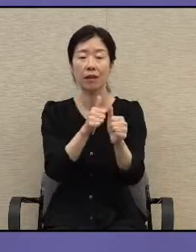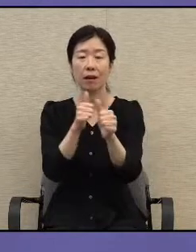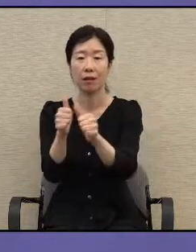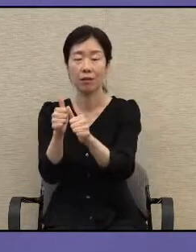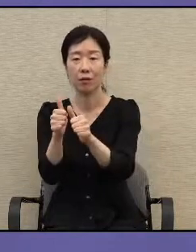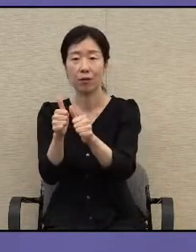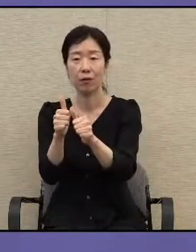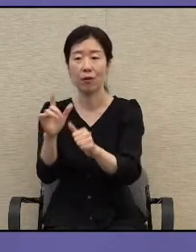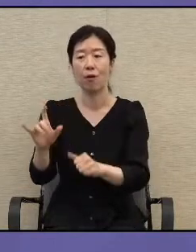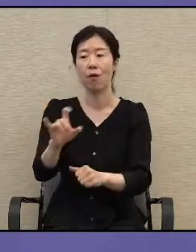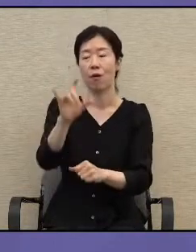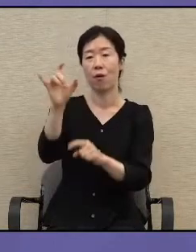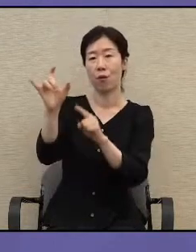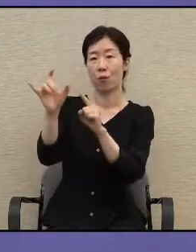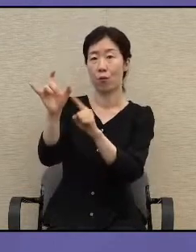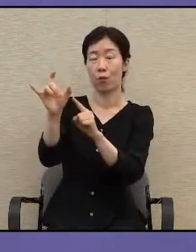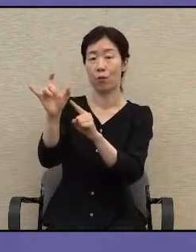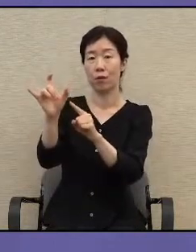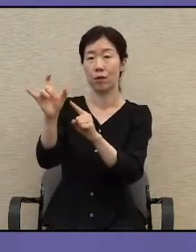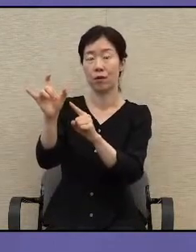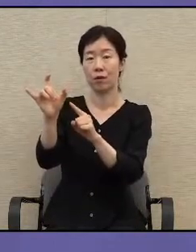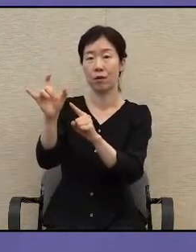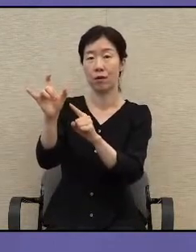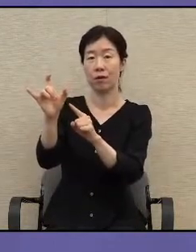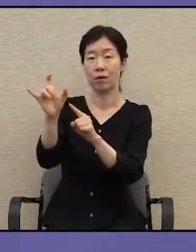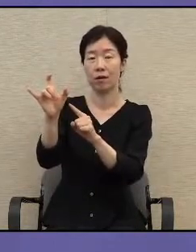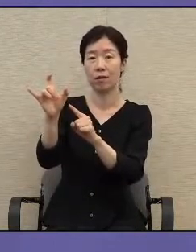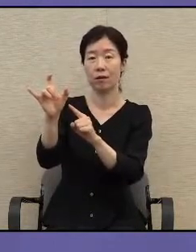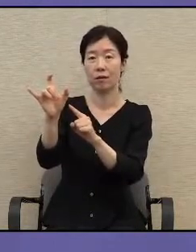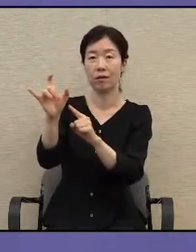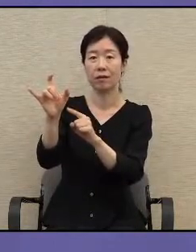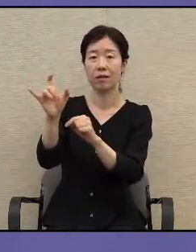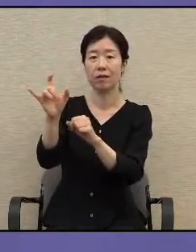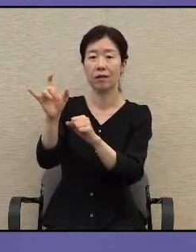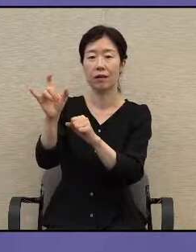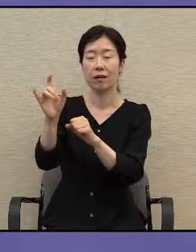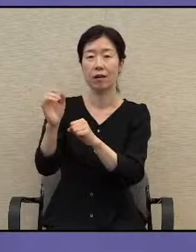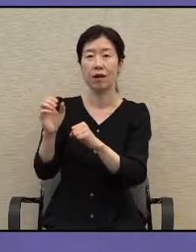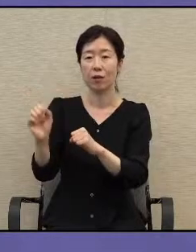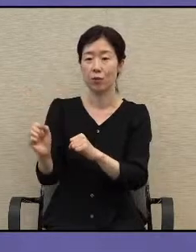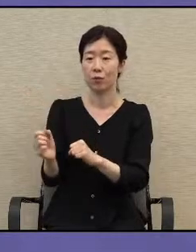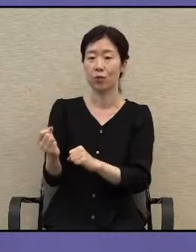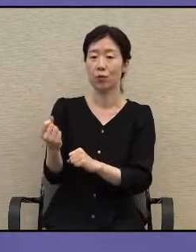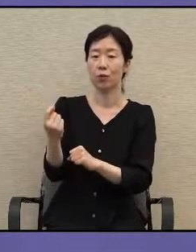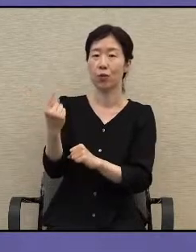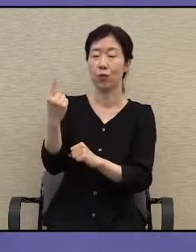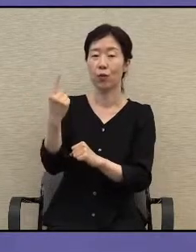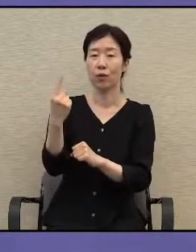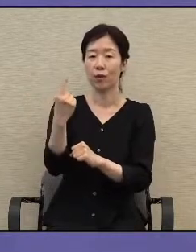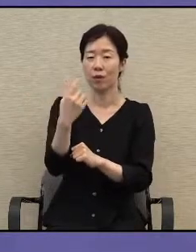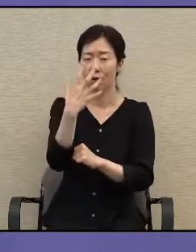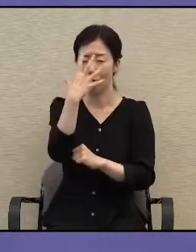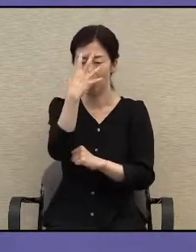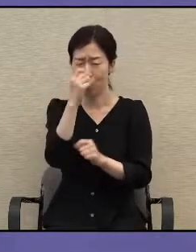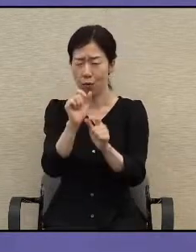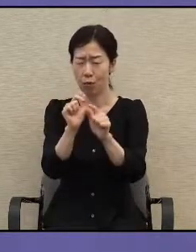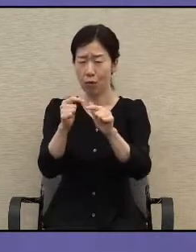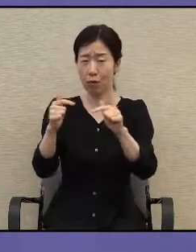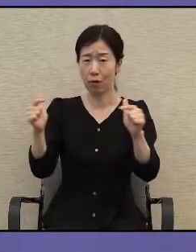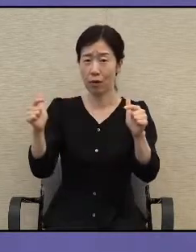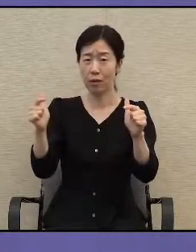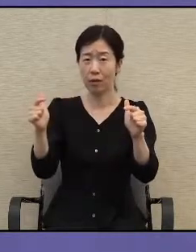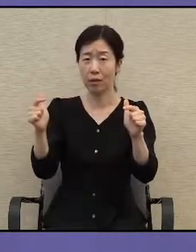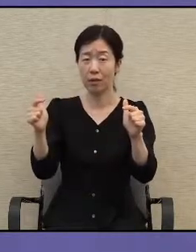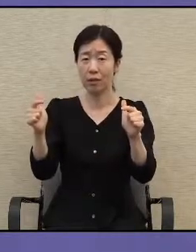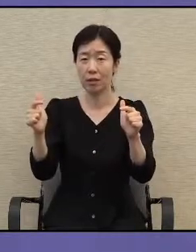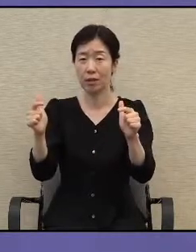코로나19가 장기화되면서 이 올라가는 부분들은 다 이제 코로나19가 굉장히 이 확산세가 굉장히 심각했던